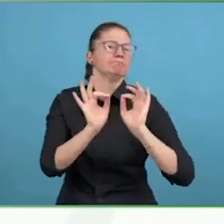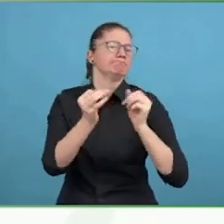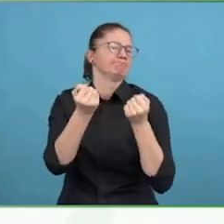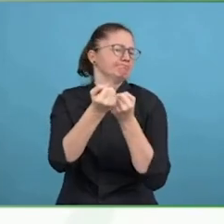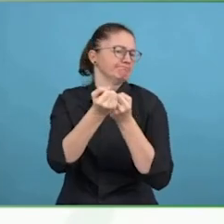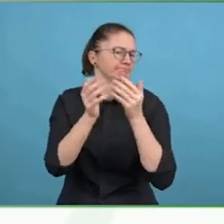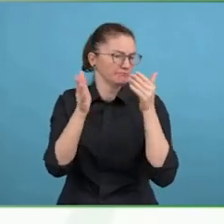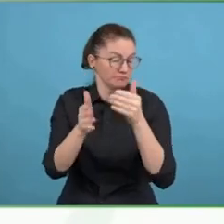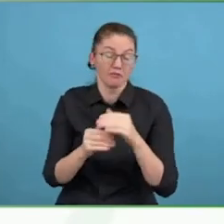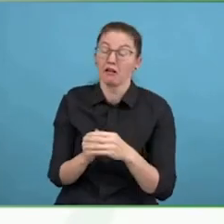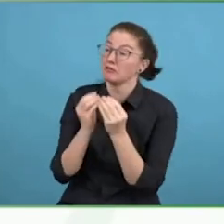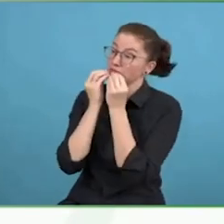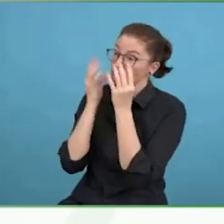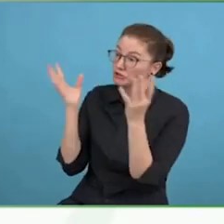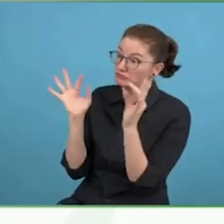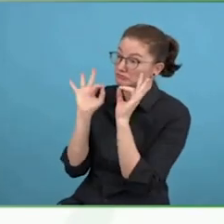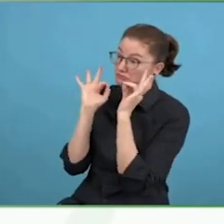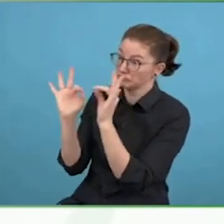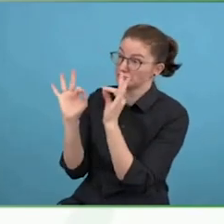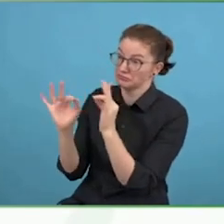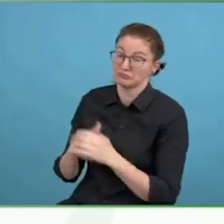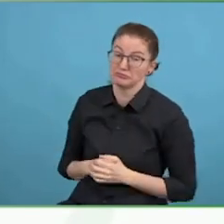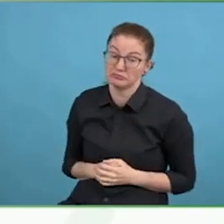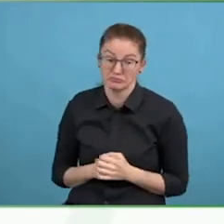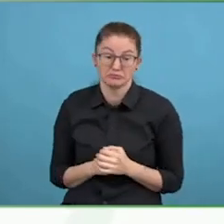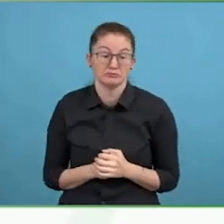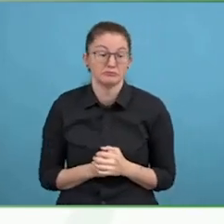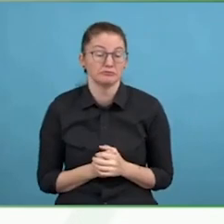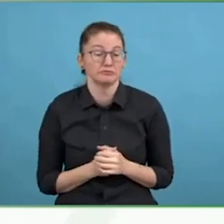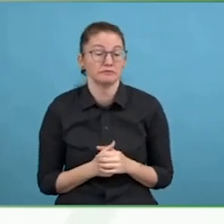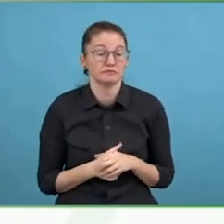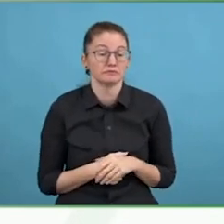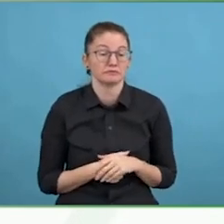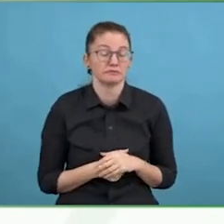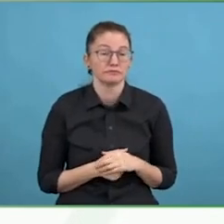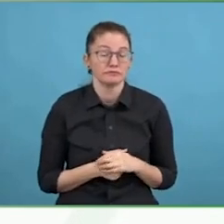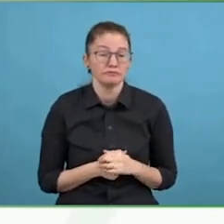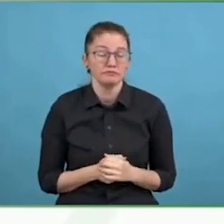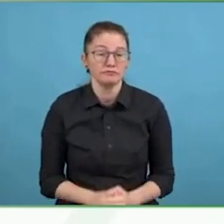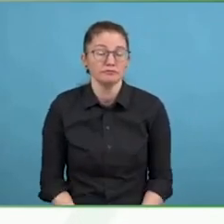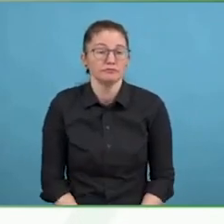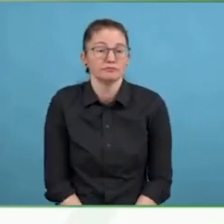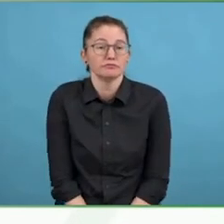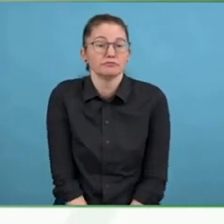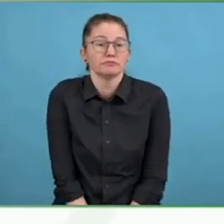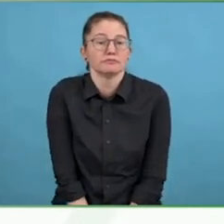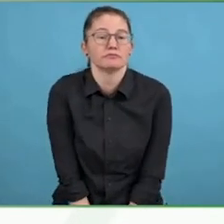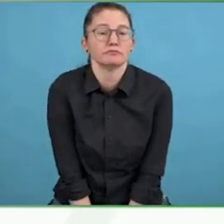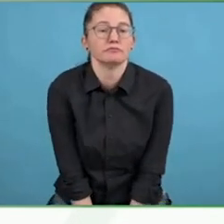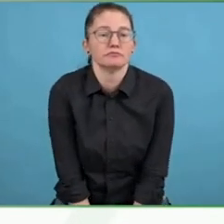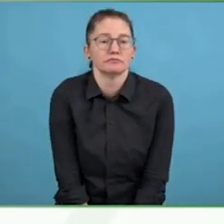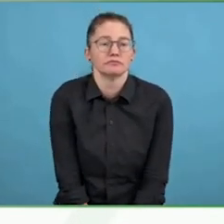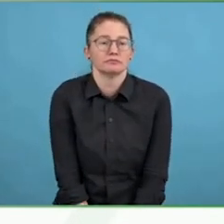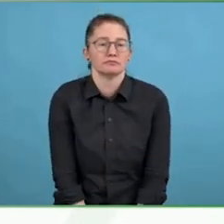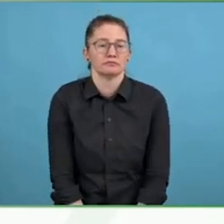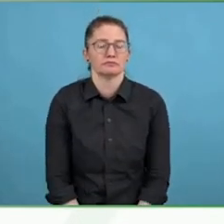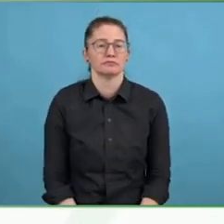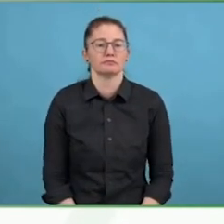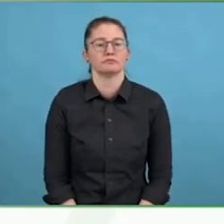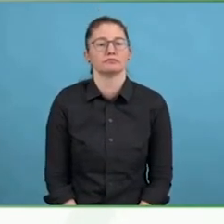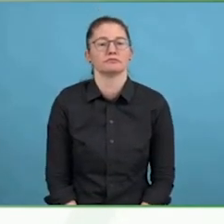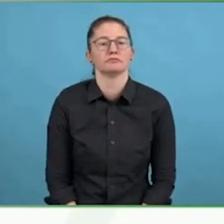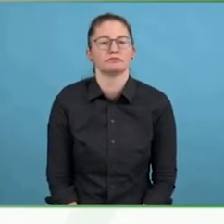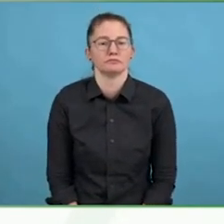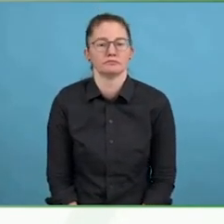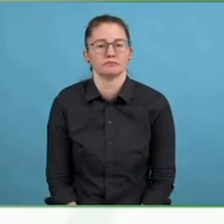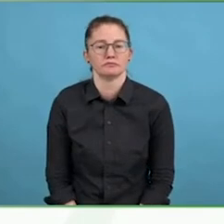regulations, it is not still satisfactory. I mean, the situation is not satisfactory inside Iran. ایران به عنوان کشور در حال